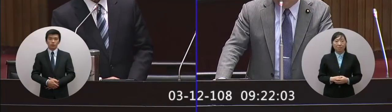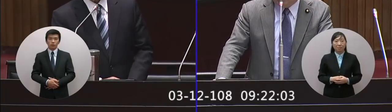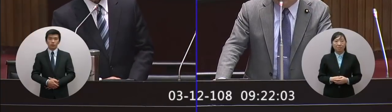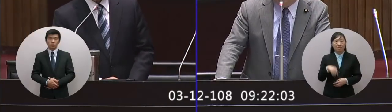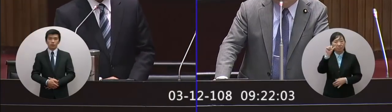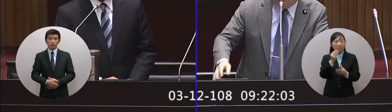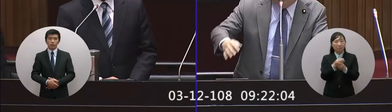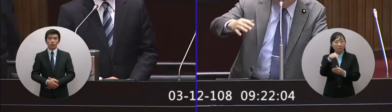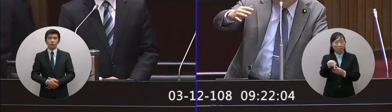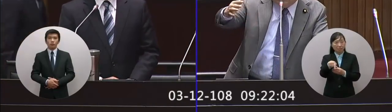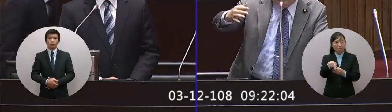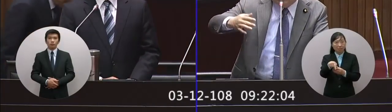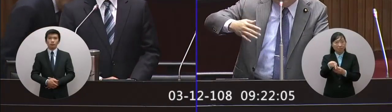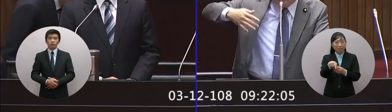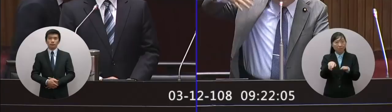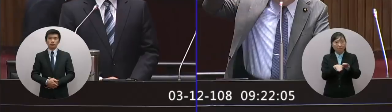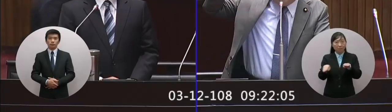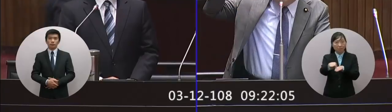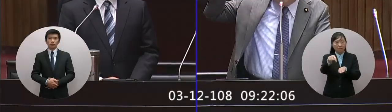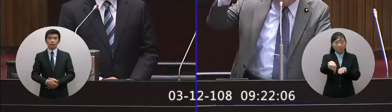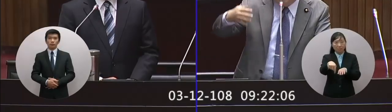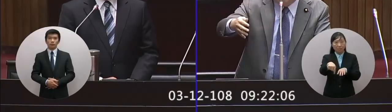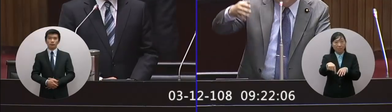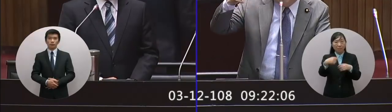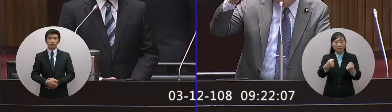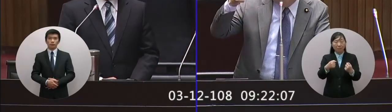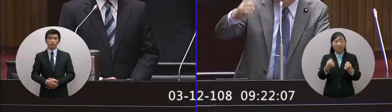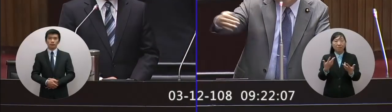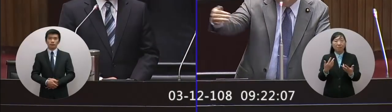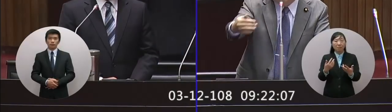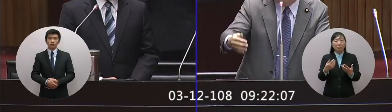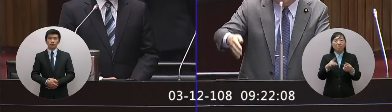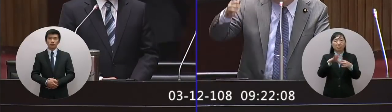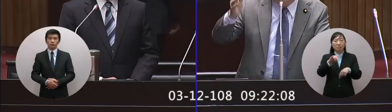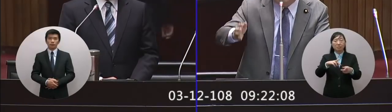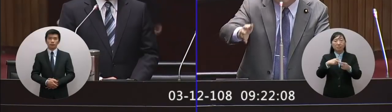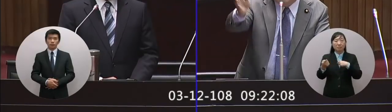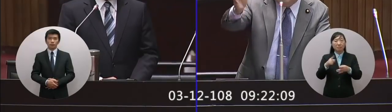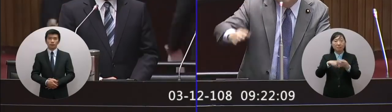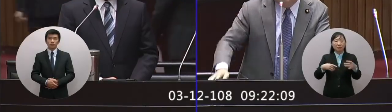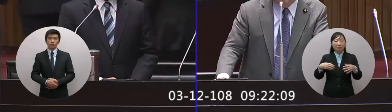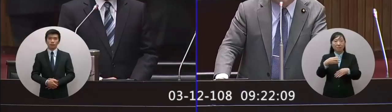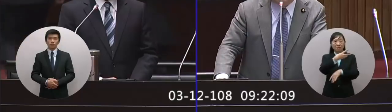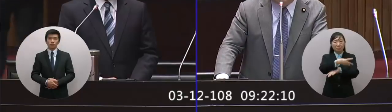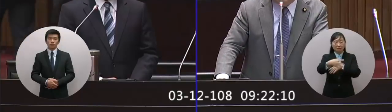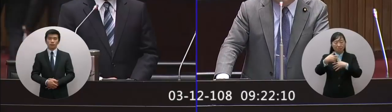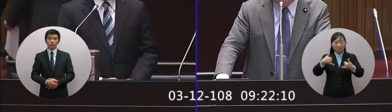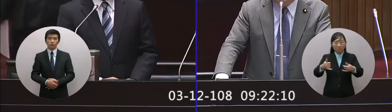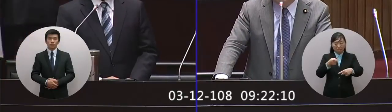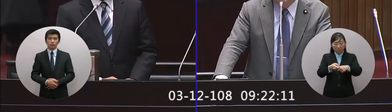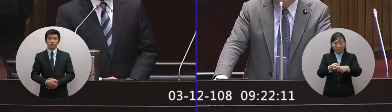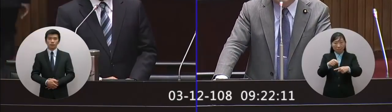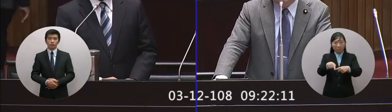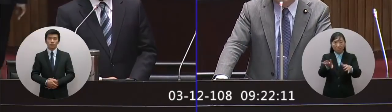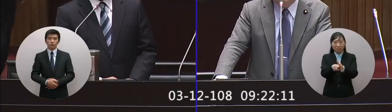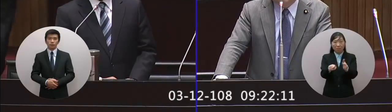五股交流道大家都知道，因为它在平面上面跟枫江路交叉，所以上下变成有的时候